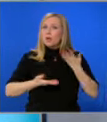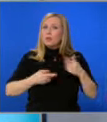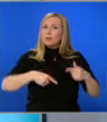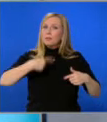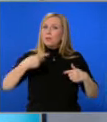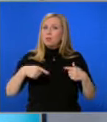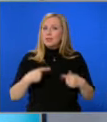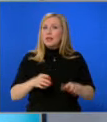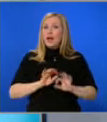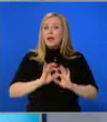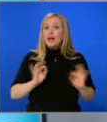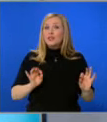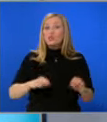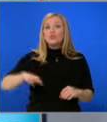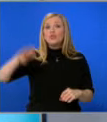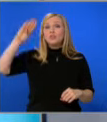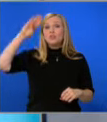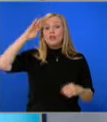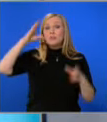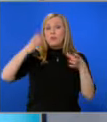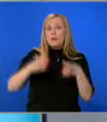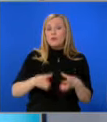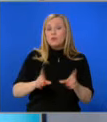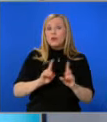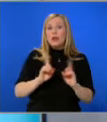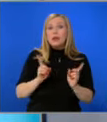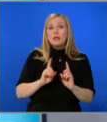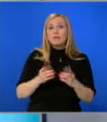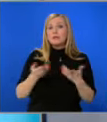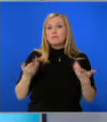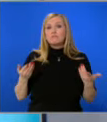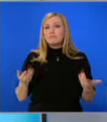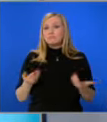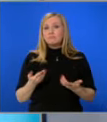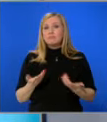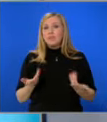ясно, че служебното правителство не може да